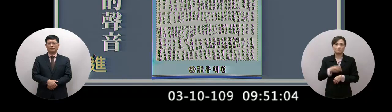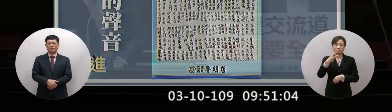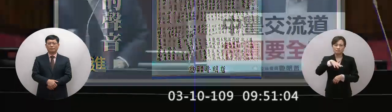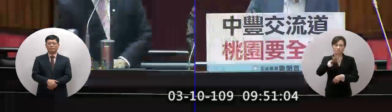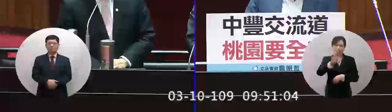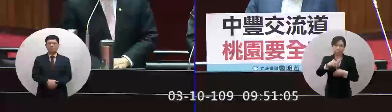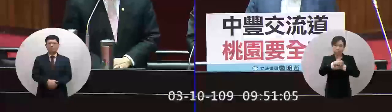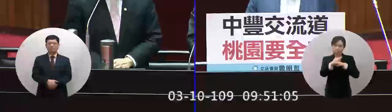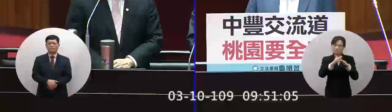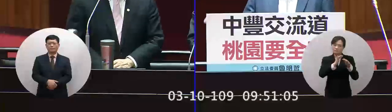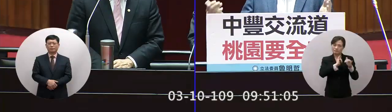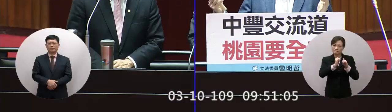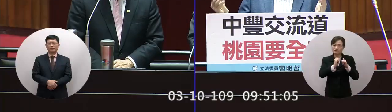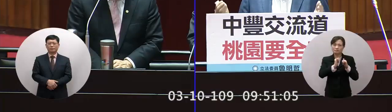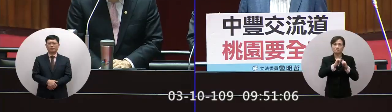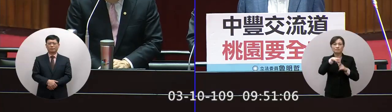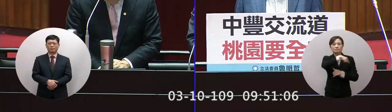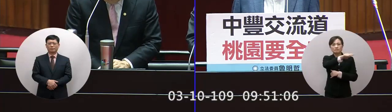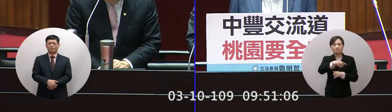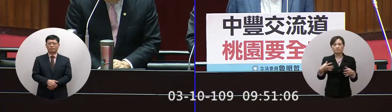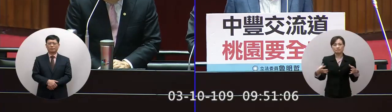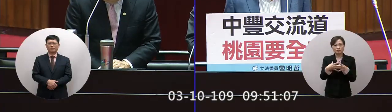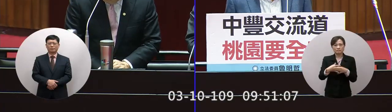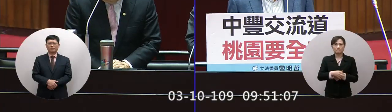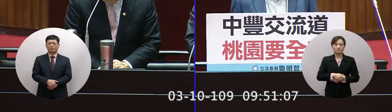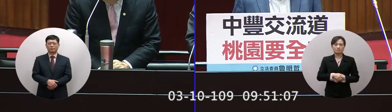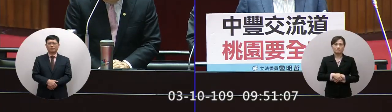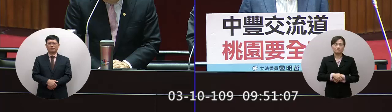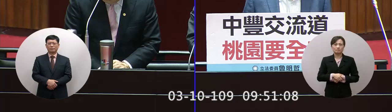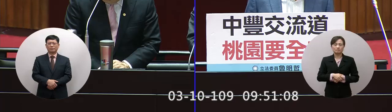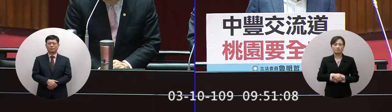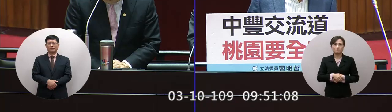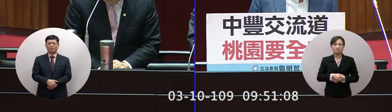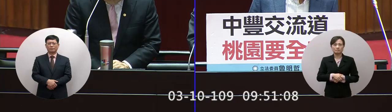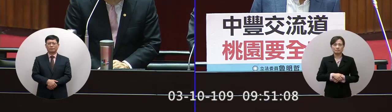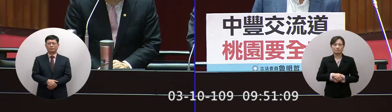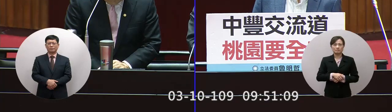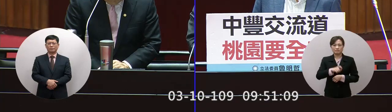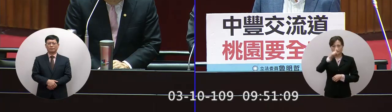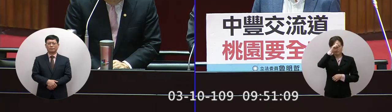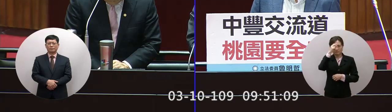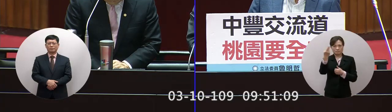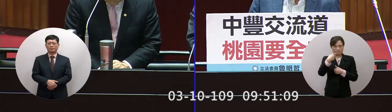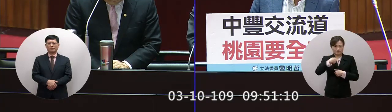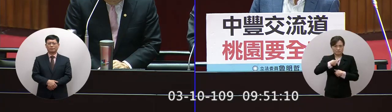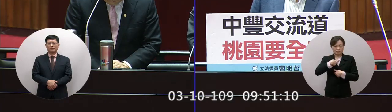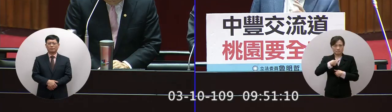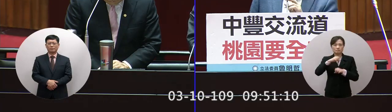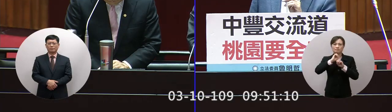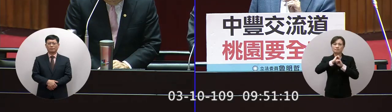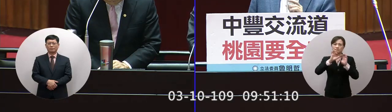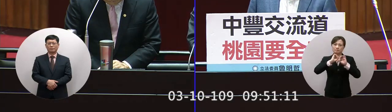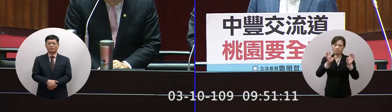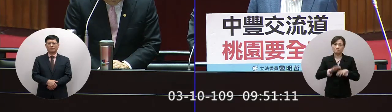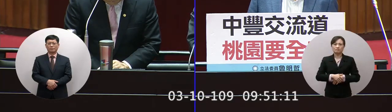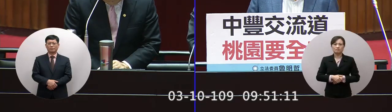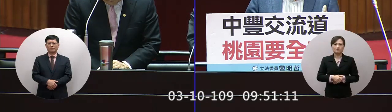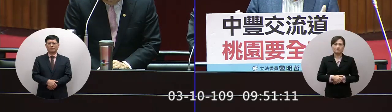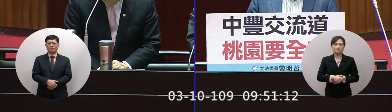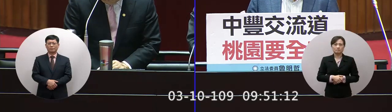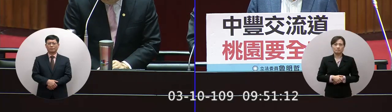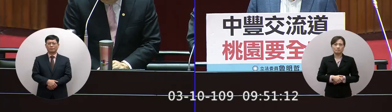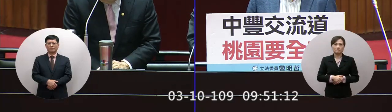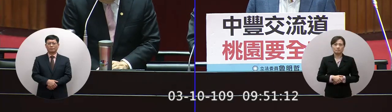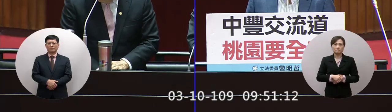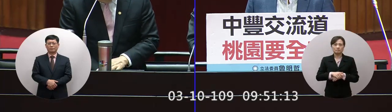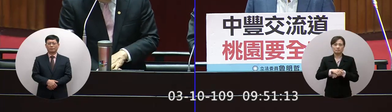乡亲长辈哈，特别透过这样的一个平台，希望我把基层的声音带过来哦，因为